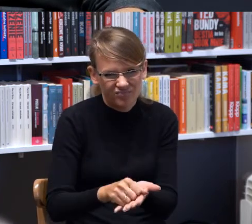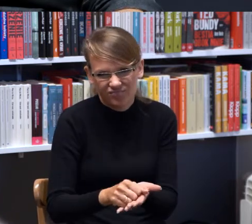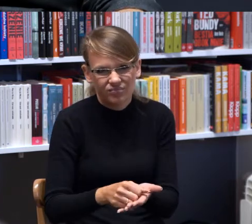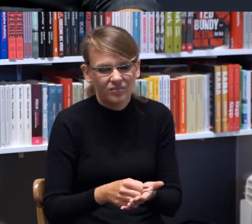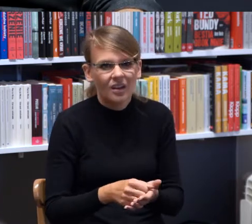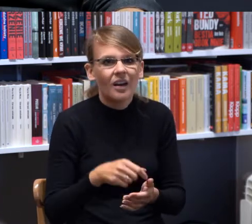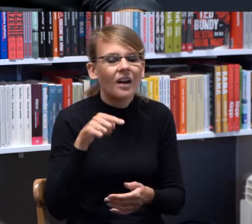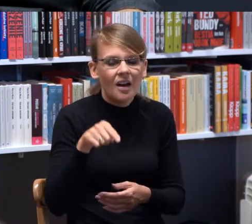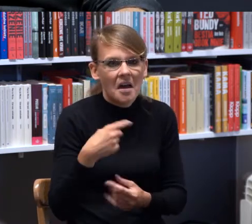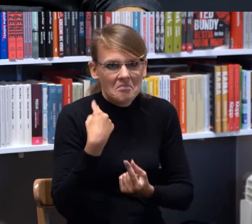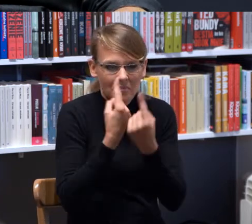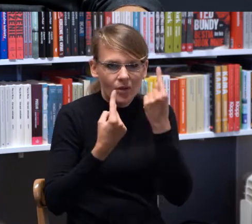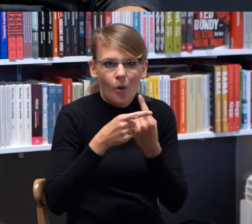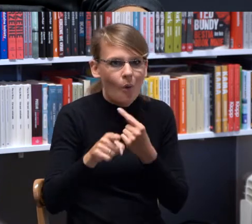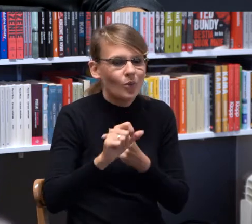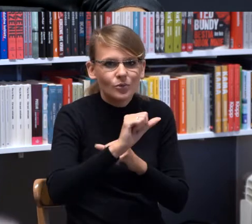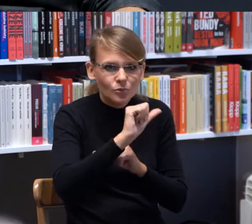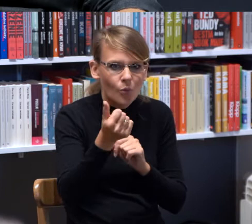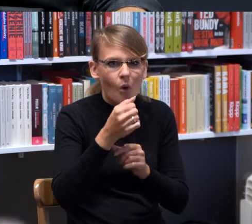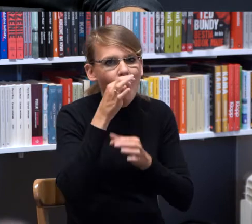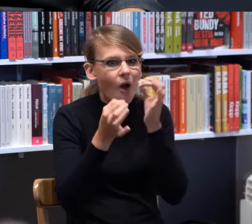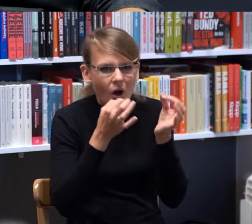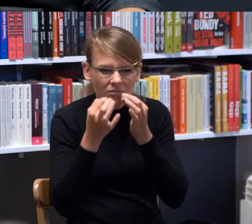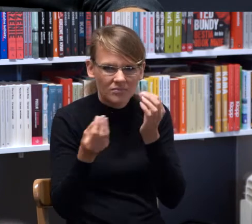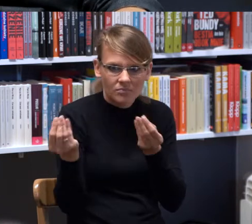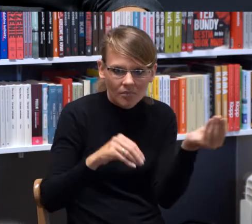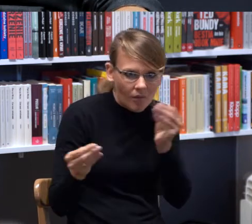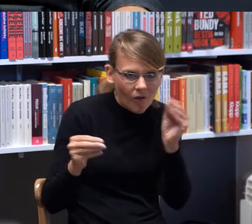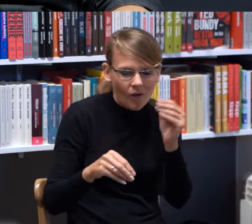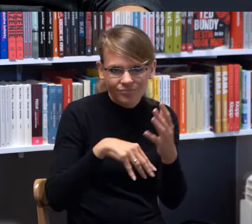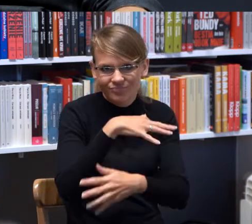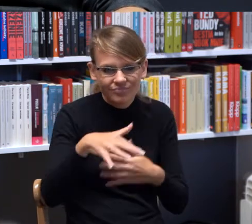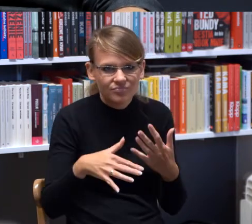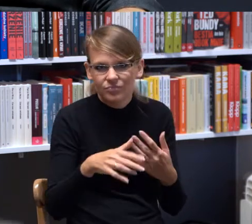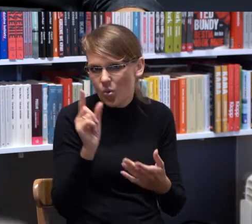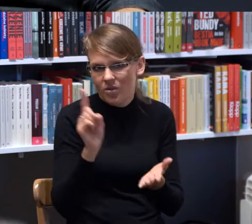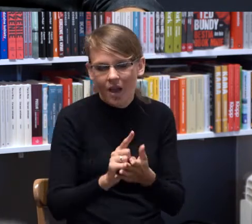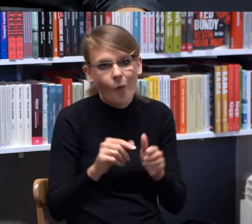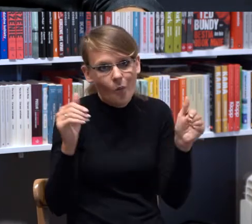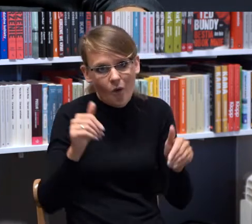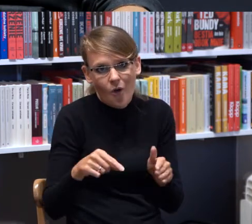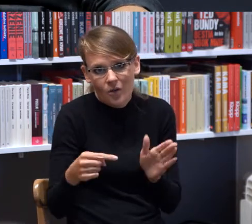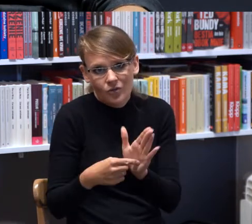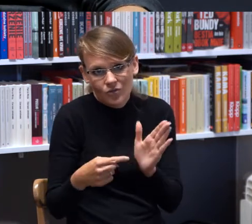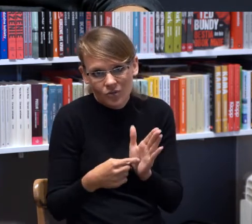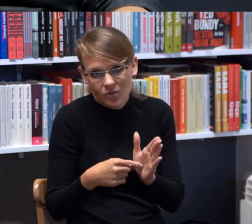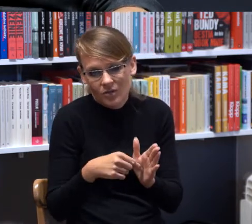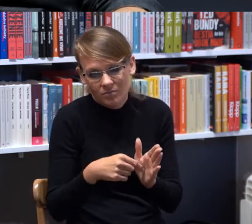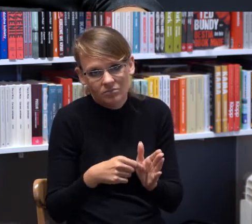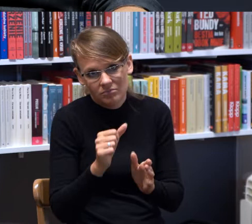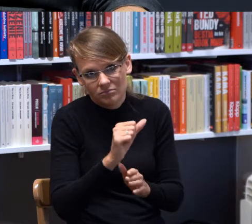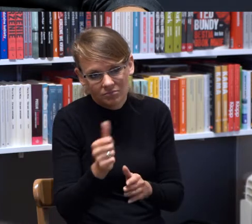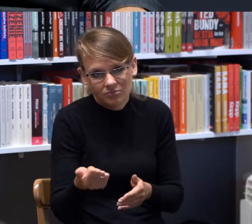wrażenie, że on świetnie pokomplikował tę narrację i jemu się to udało. I wydaje mi się, że może to jest droga wyjścia